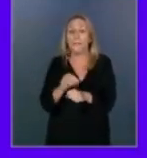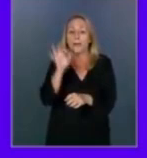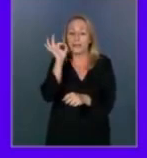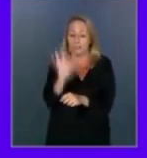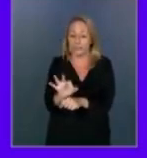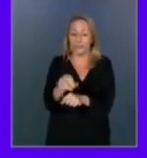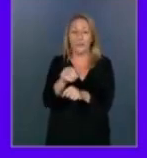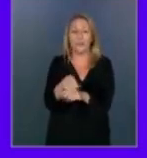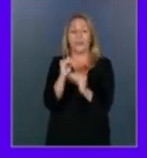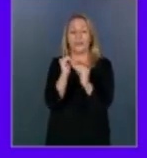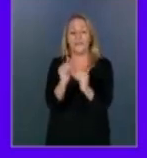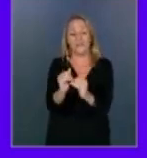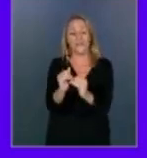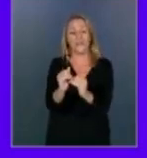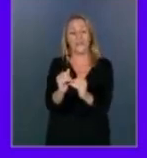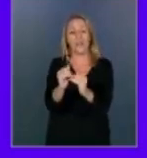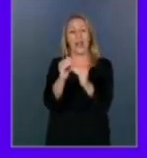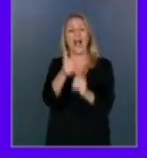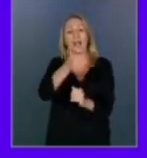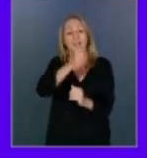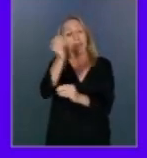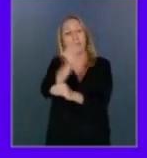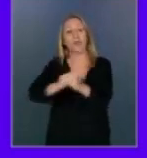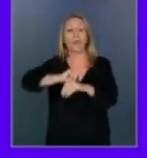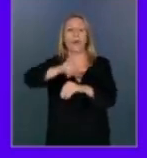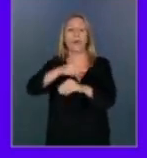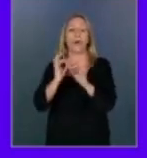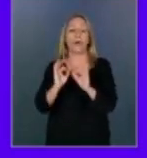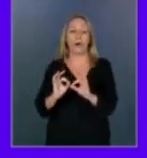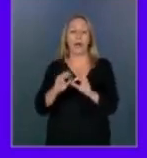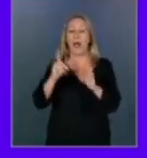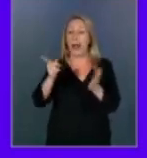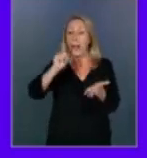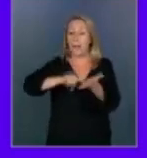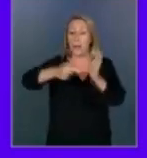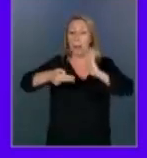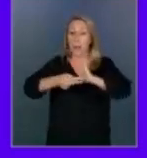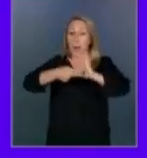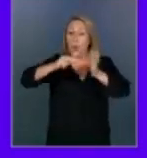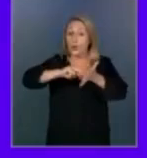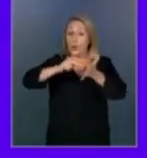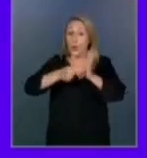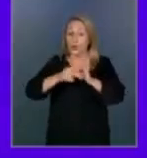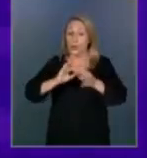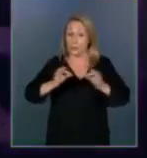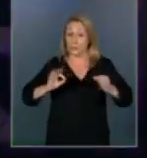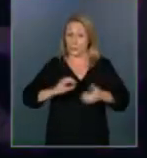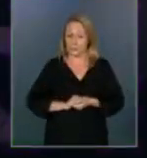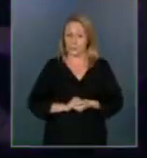σε επιφάνειες, άρα πρέπει από εδώ και στο εξής όλοι να γίνουμε πολύ προσεκτικοί, πολύ σχολαστικοί.